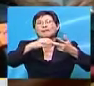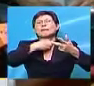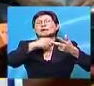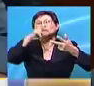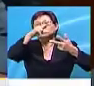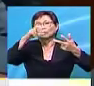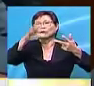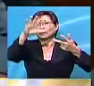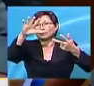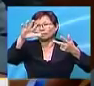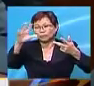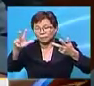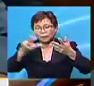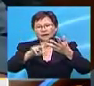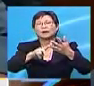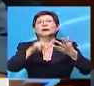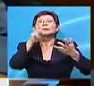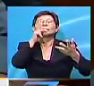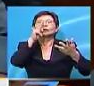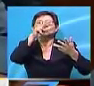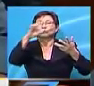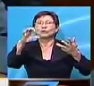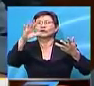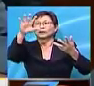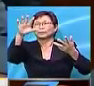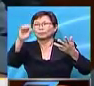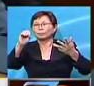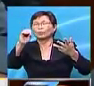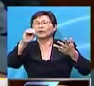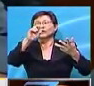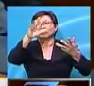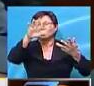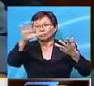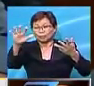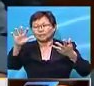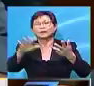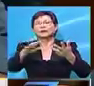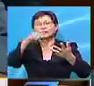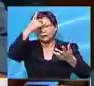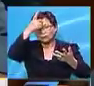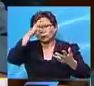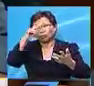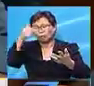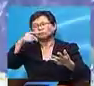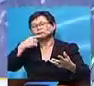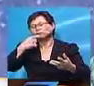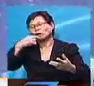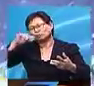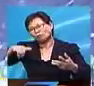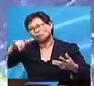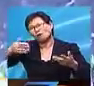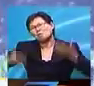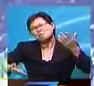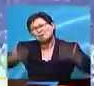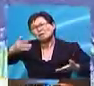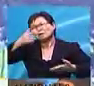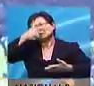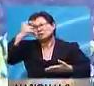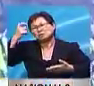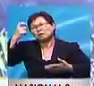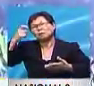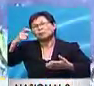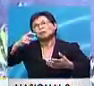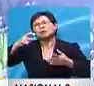Perak 353 dan Kedah 255. Datuk Wan Muhammad Nur tidak menolak kemungkinan